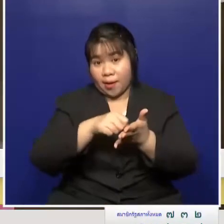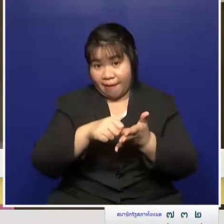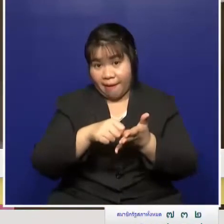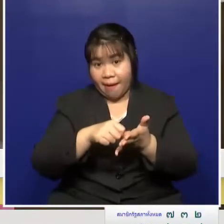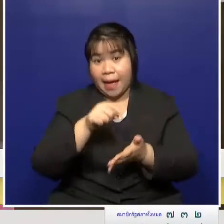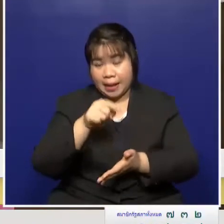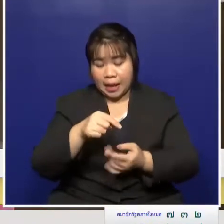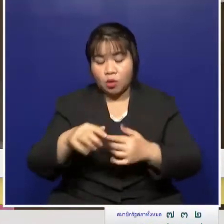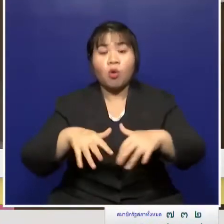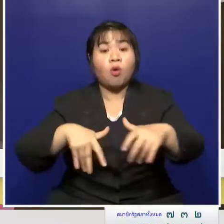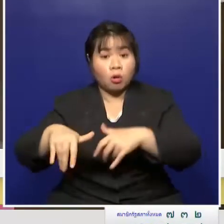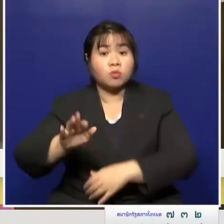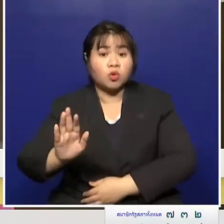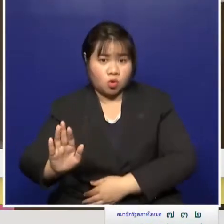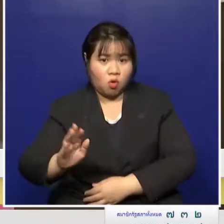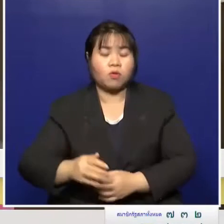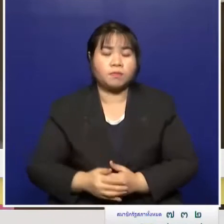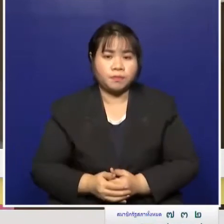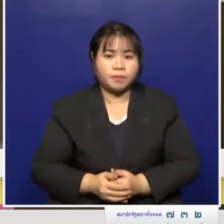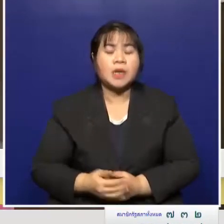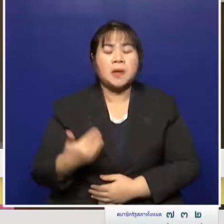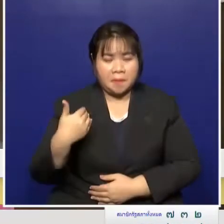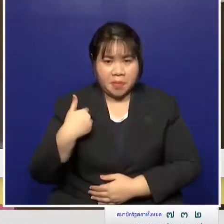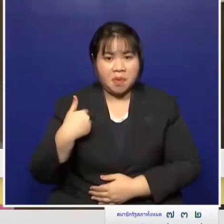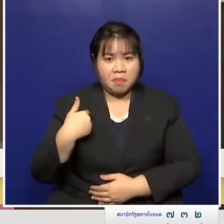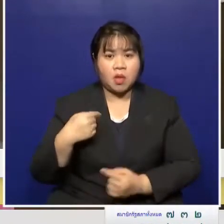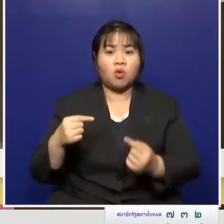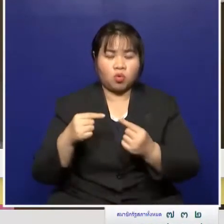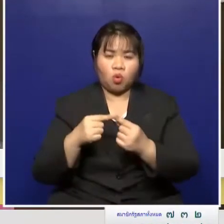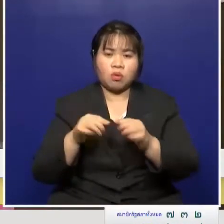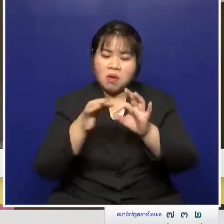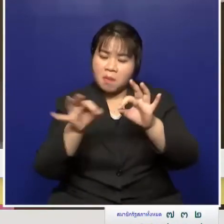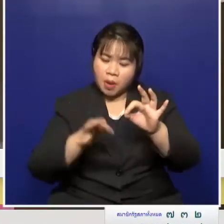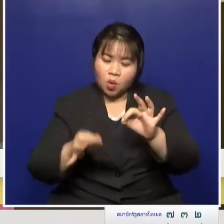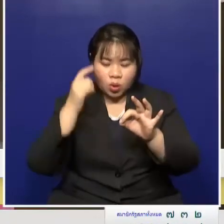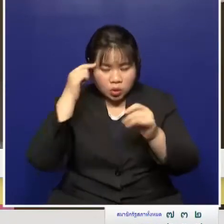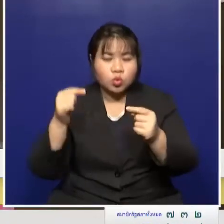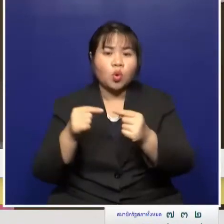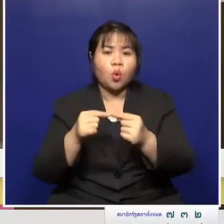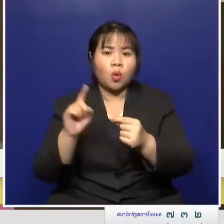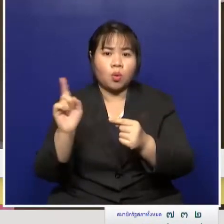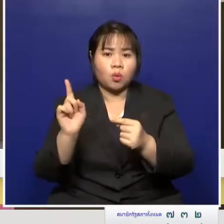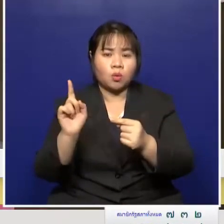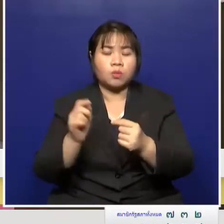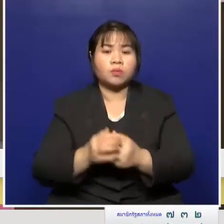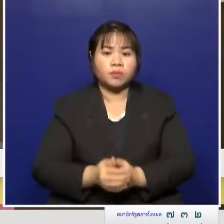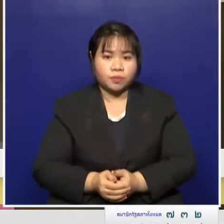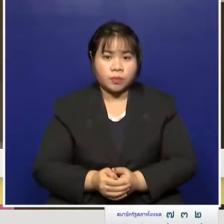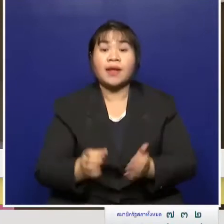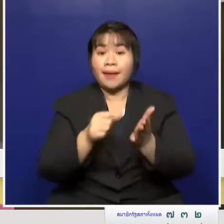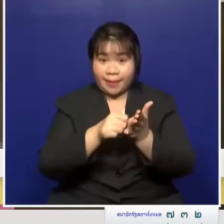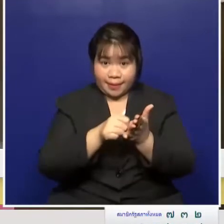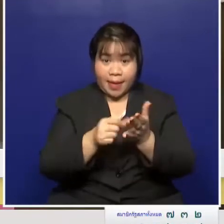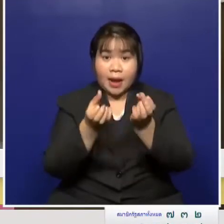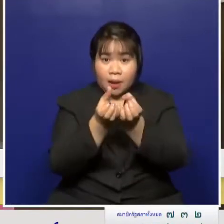ดยภาคประชาชนก็มีส่วนที่มีหลักการตรงกันคือ แก้รัฐธรรมนู